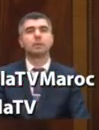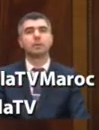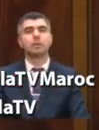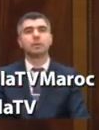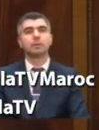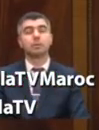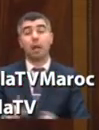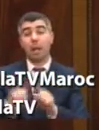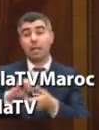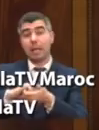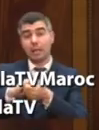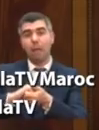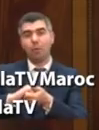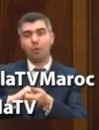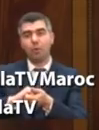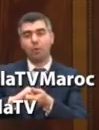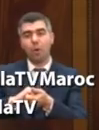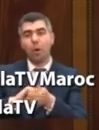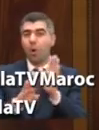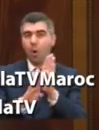أن يكون تضامنا حقوقيا